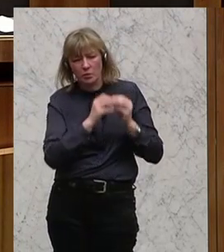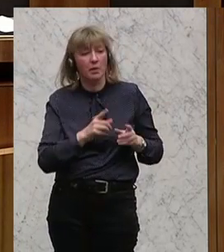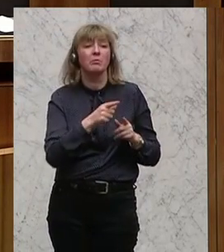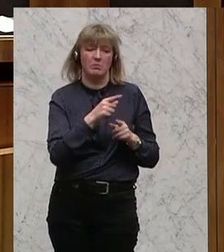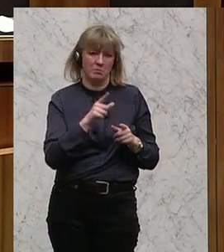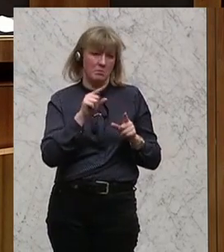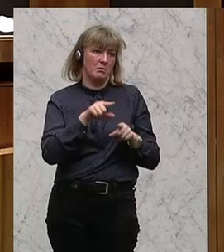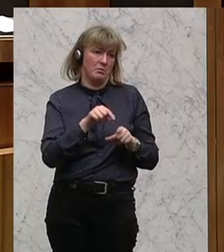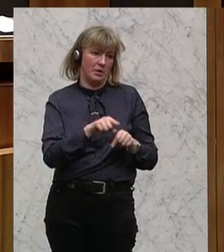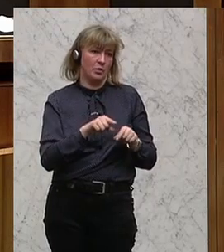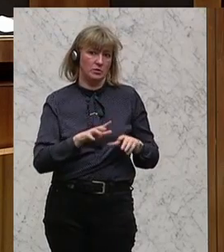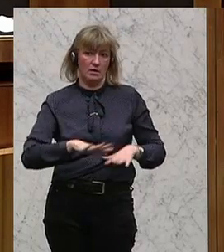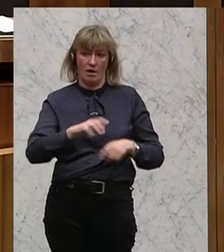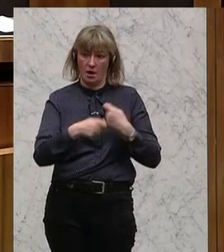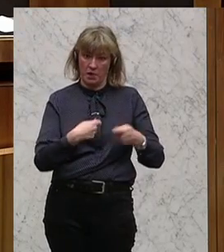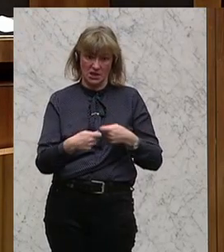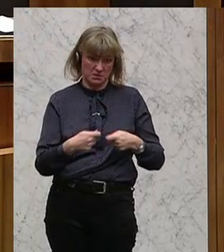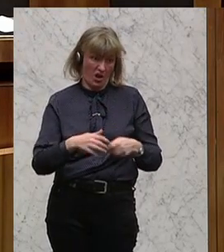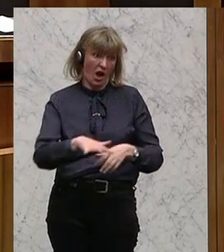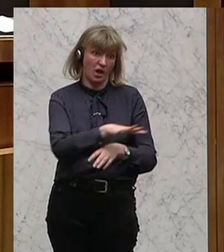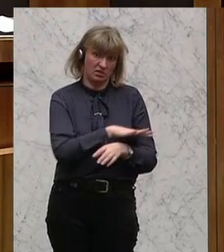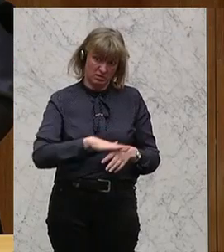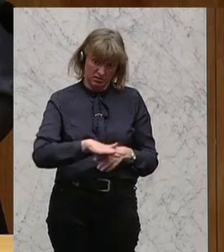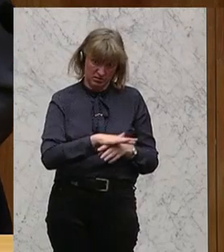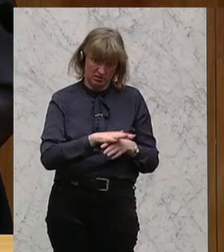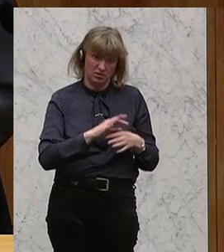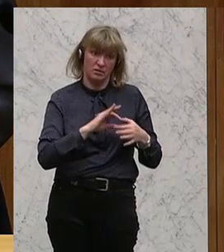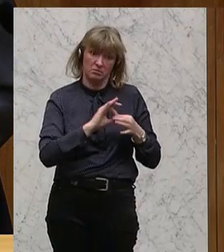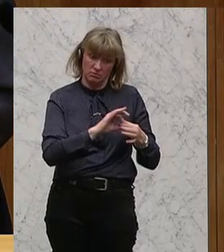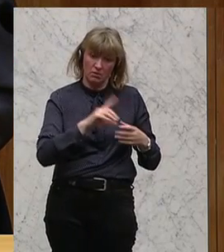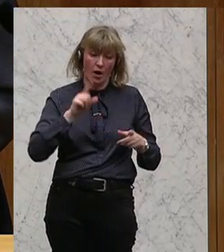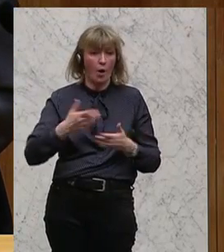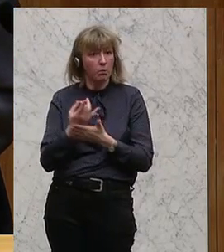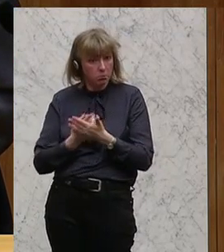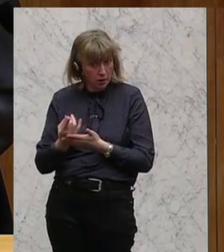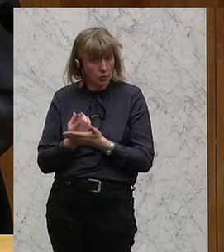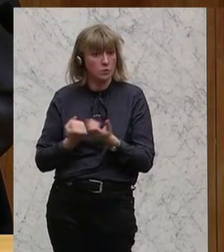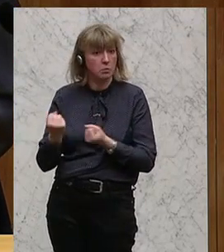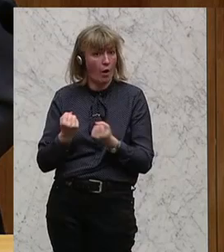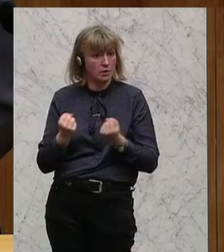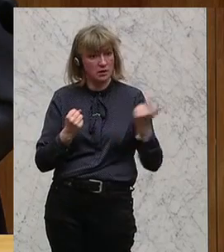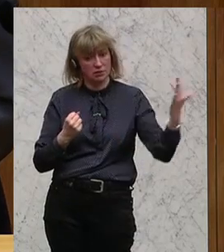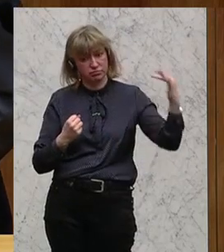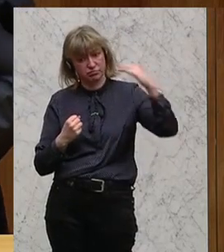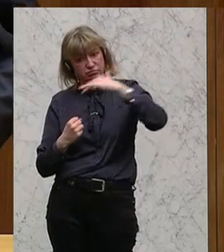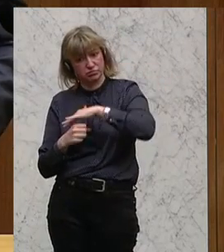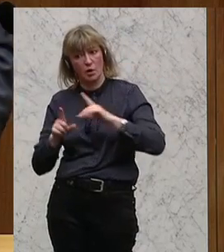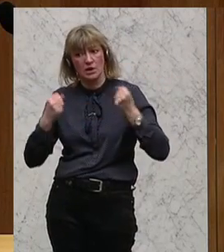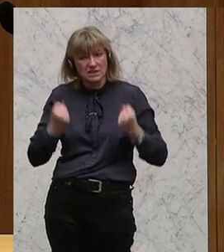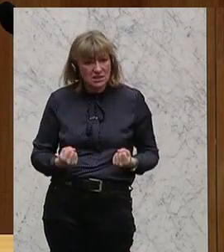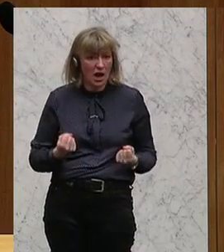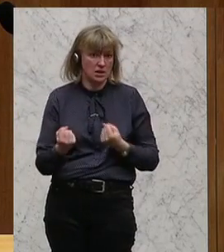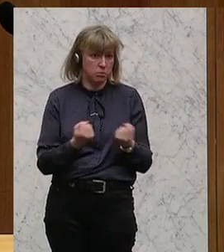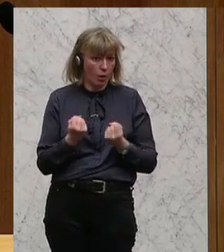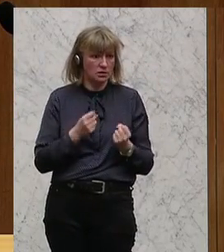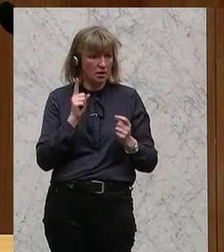beherrscht nicht nur wesentliche Teile der Arbeitsmarktpolitik. Die ganze Bildungspolitik ist von dieser Problematik überlagert, die Sicherheitspolitik ist von